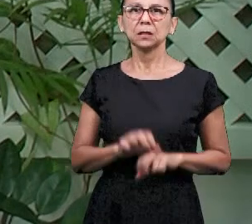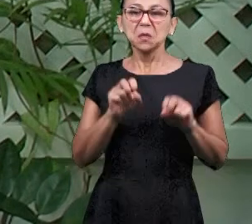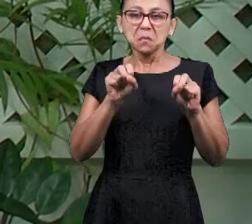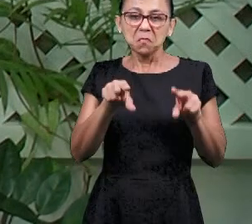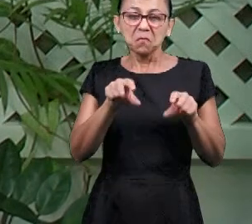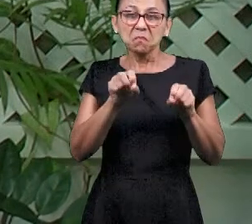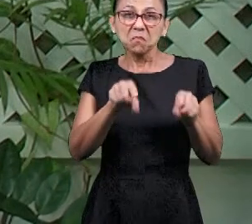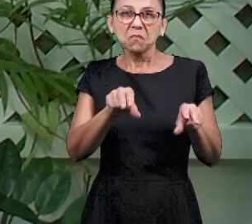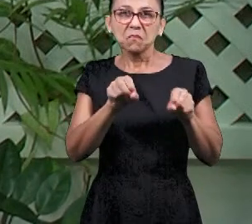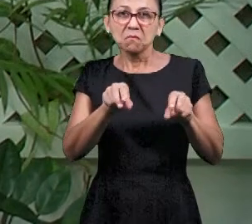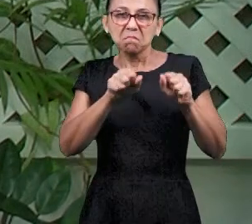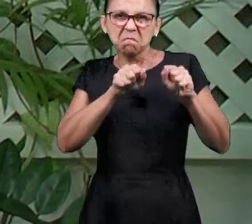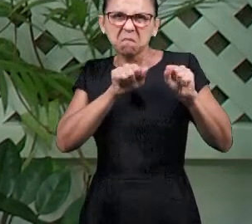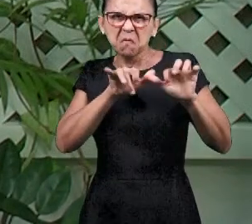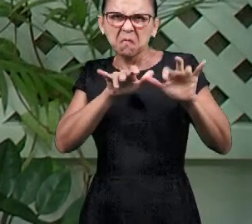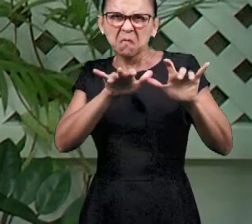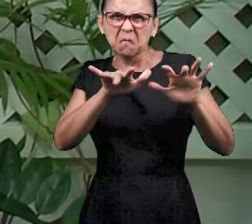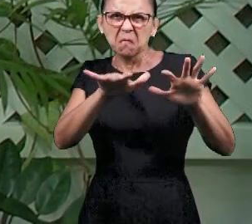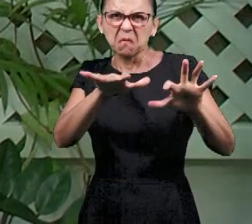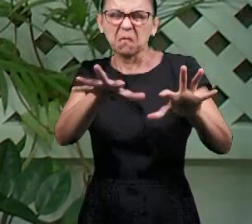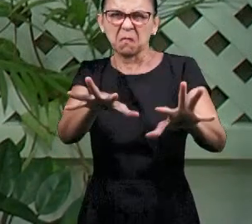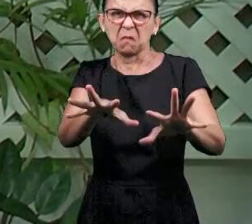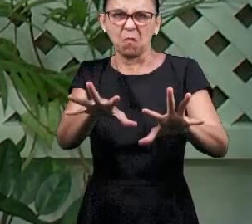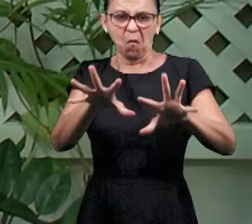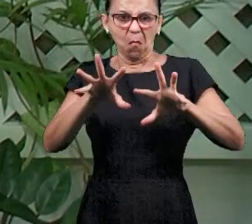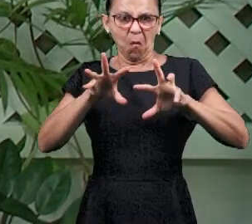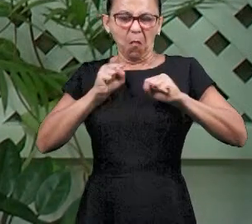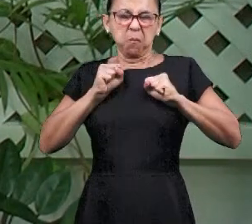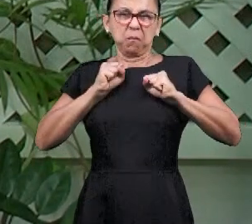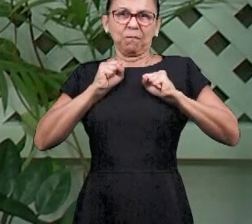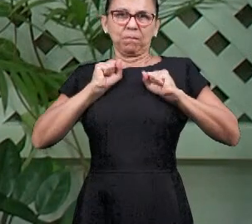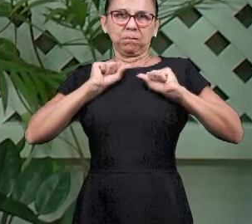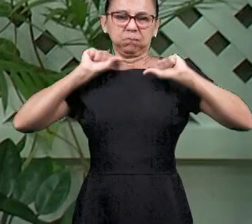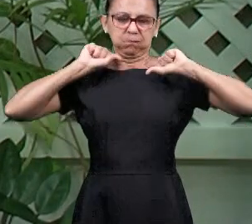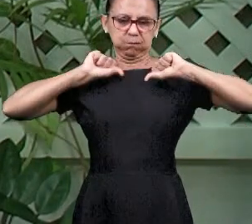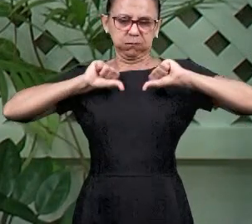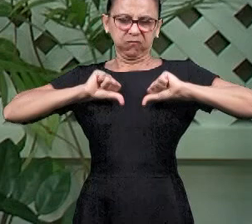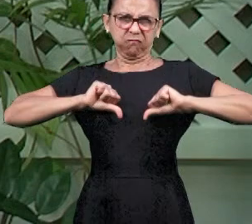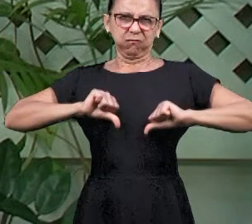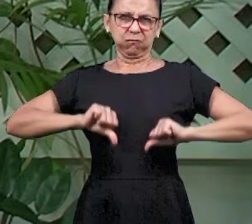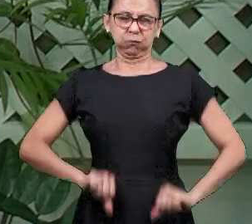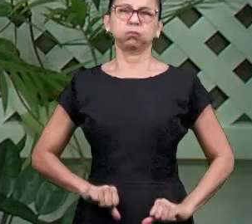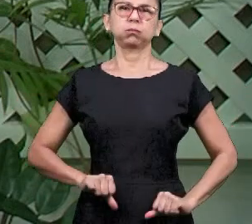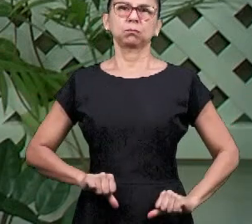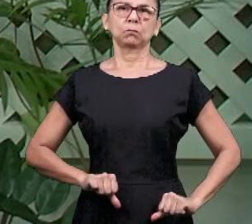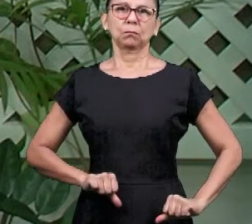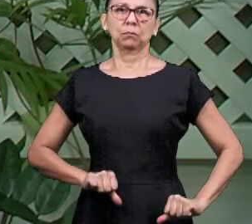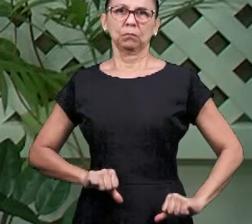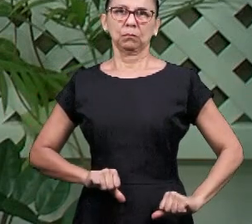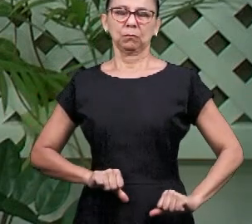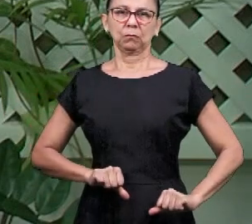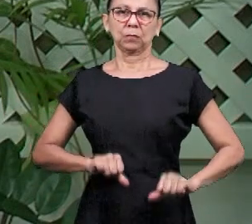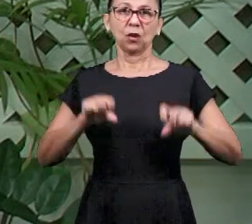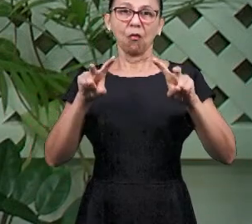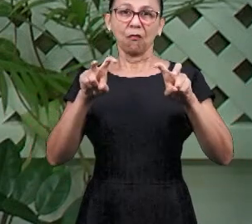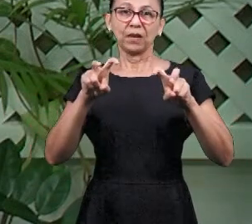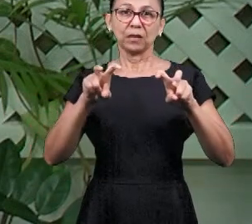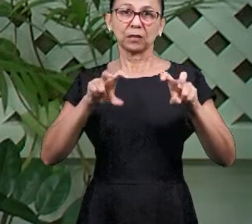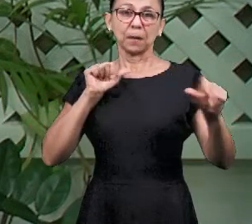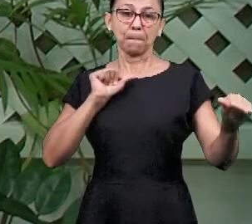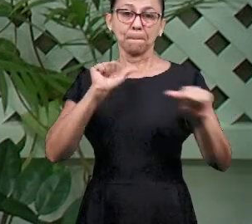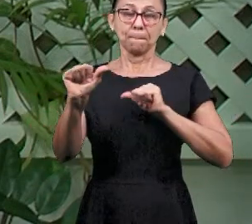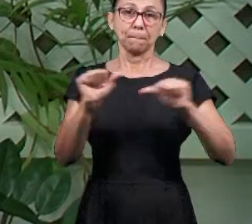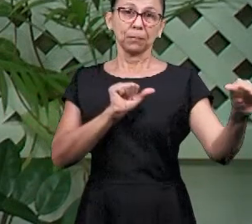qui se passe? Le Brésil vit une phase que tout le monde est en train de voir. On n'a pas besoin de parler sur ça parce que c'est lui qui prend les